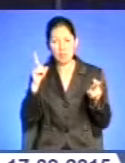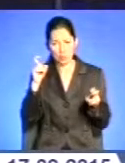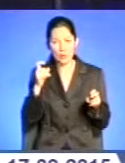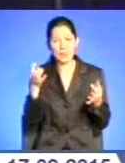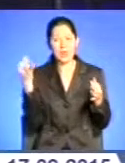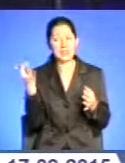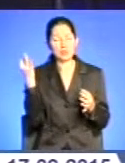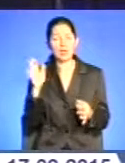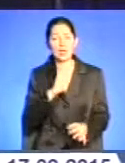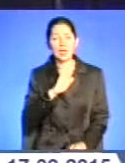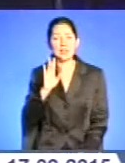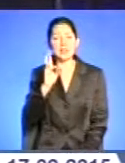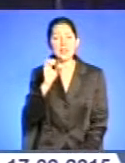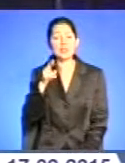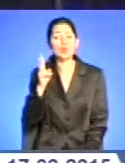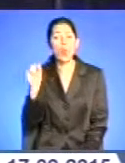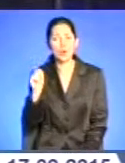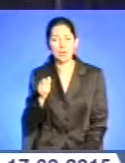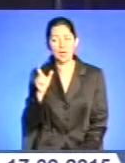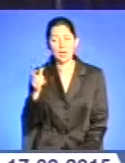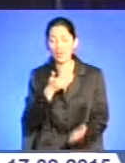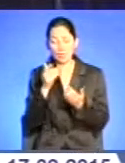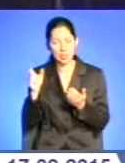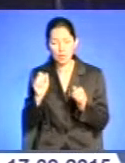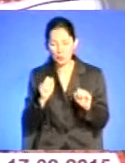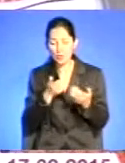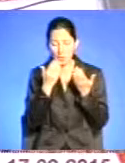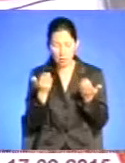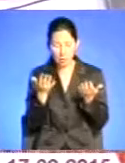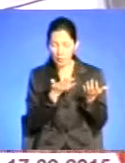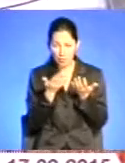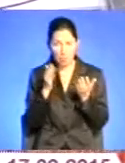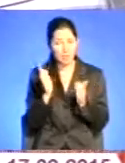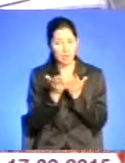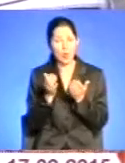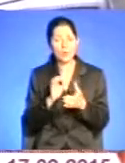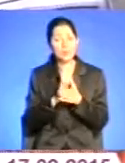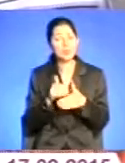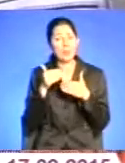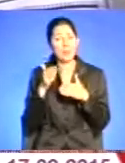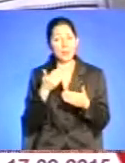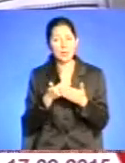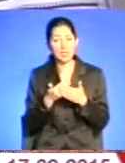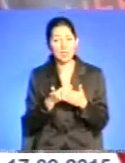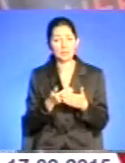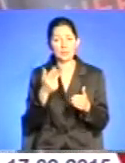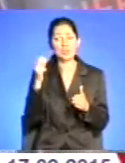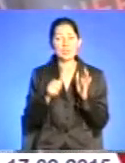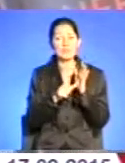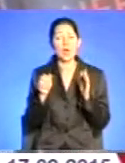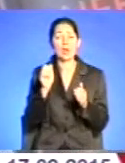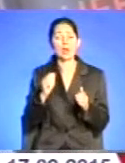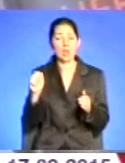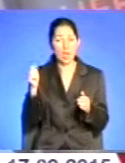ближче з 6 героями, яких втратила Тернопільщина. Книг про Євромайдан і героїв Небесної сотні